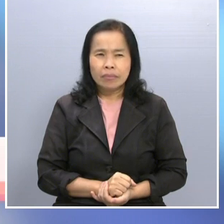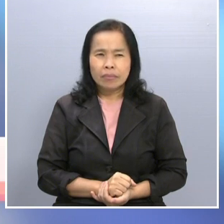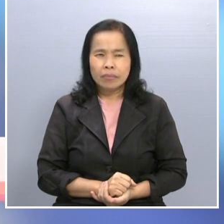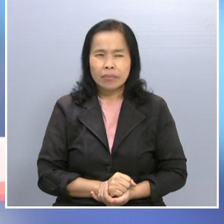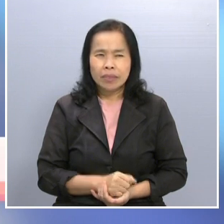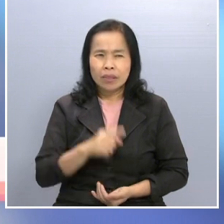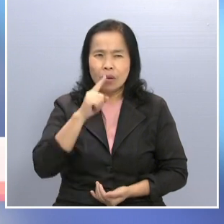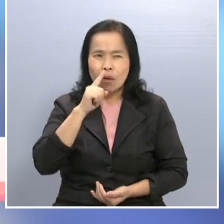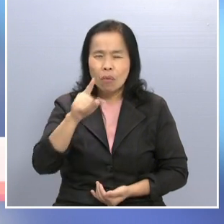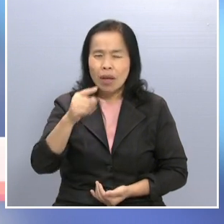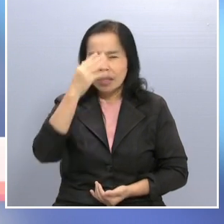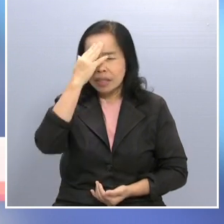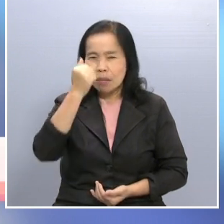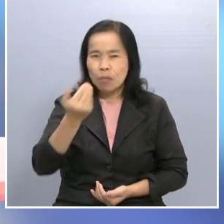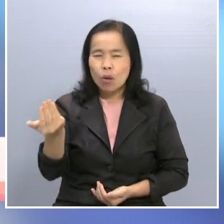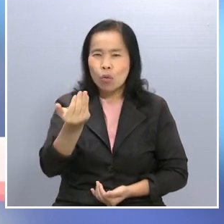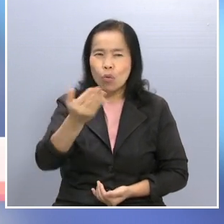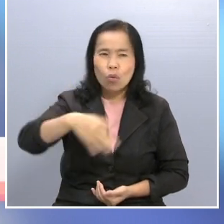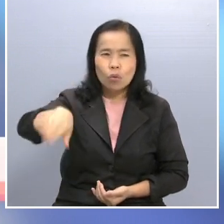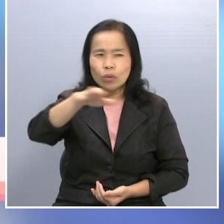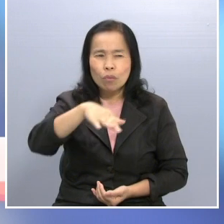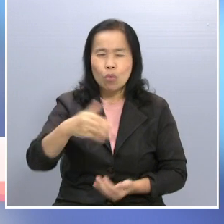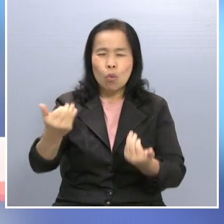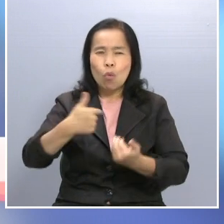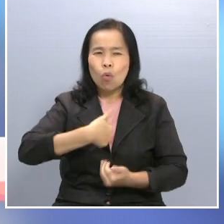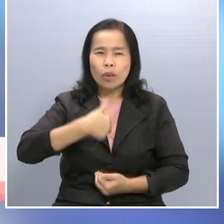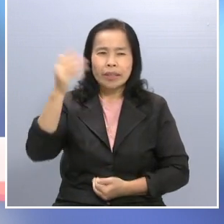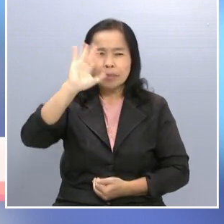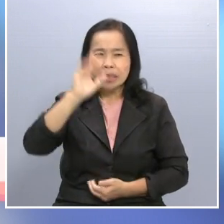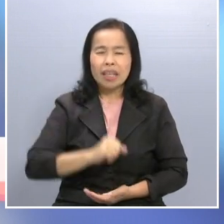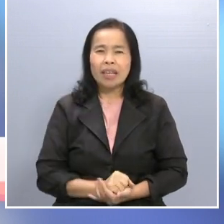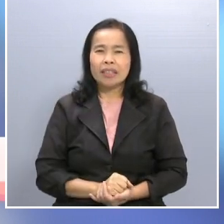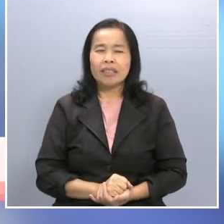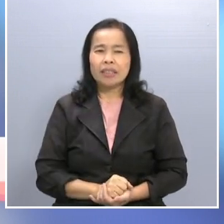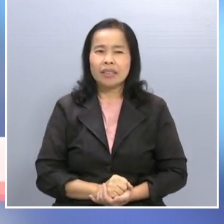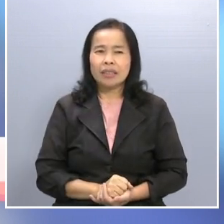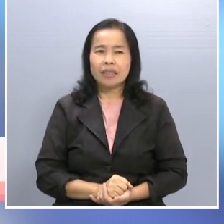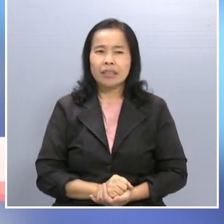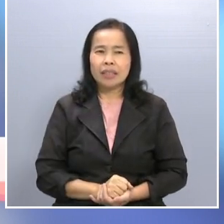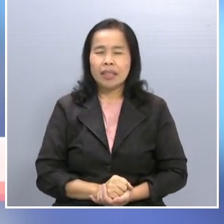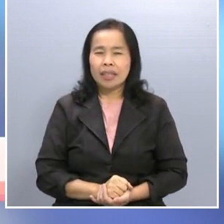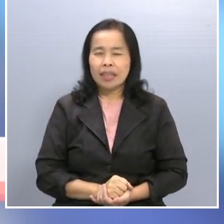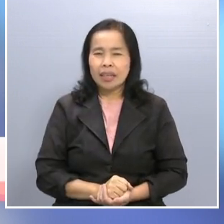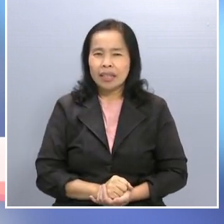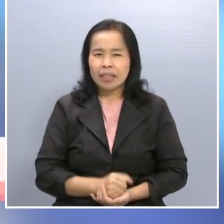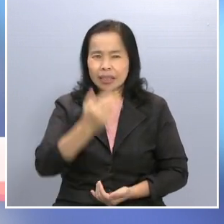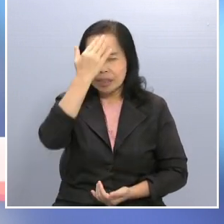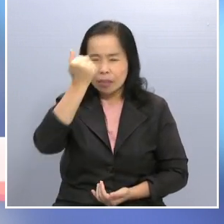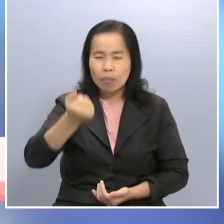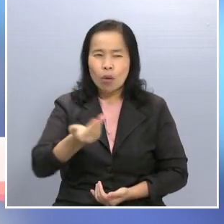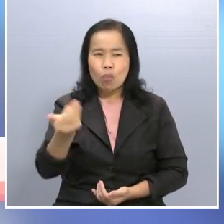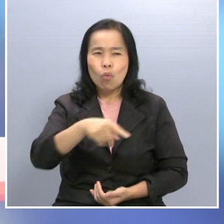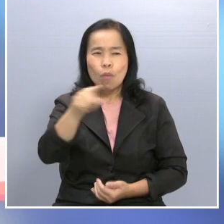พูดเลยกูทำอะฉันสั่งเราออกจัดเป็นแม่มึงได้กูจีตังจริงแล้วก้อนเงินหมด